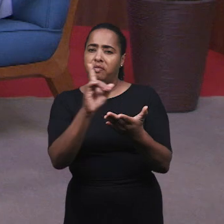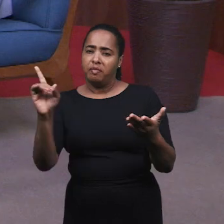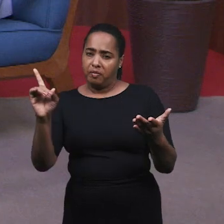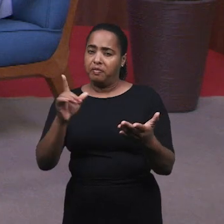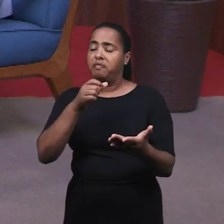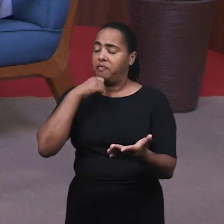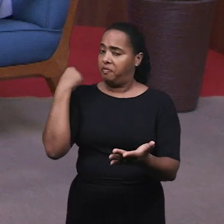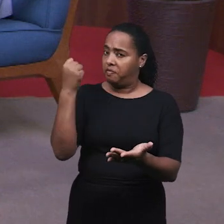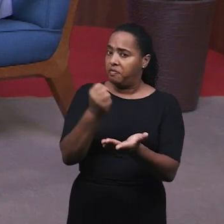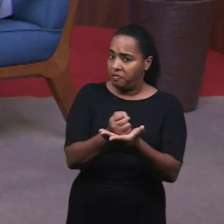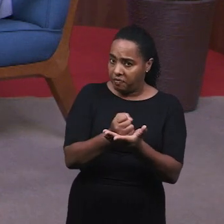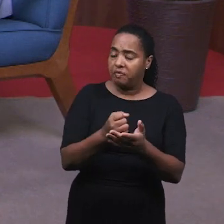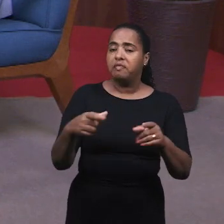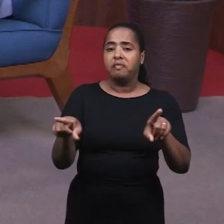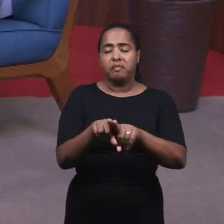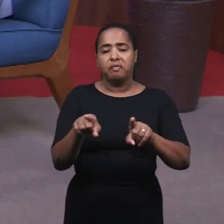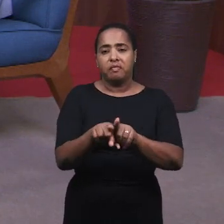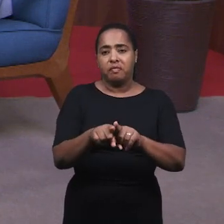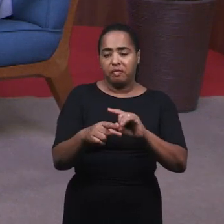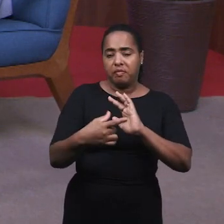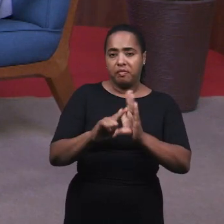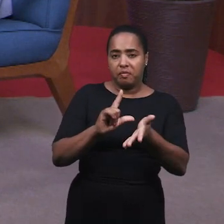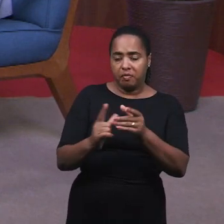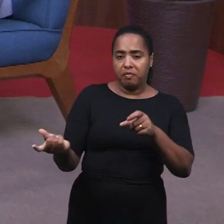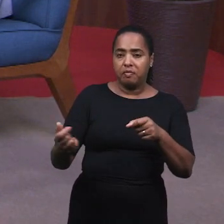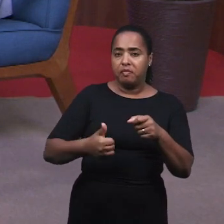Bible, y compris dans l'Ancien Testament.